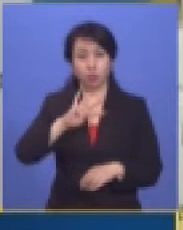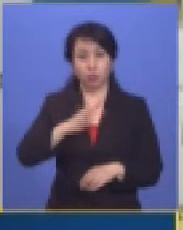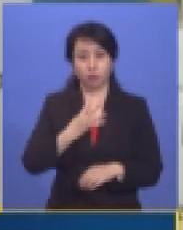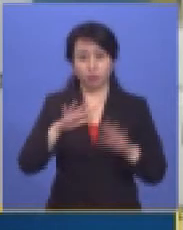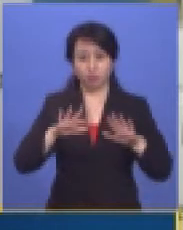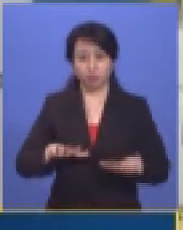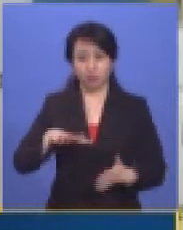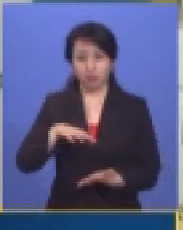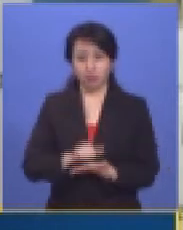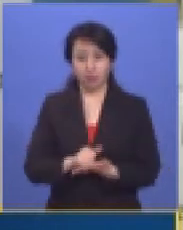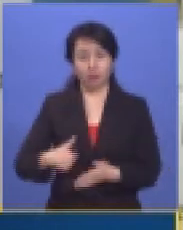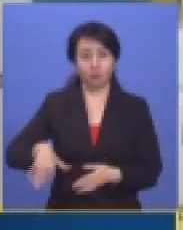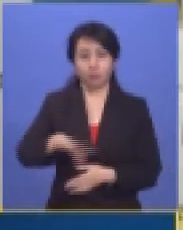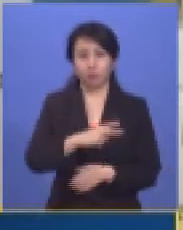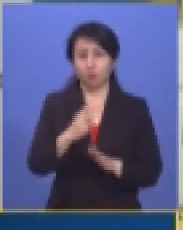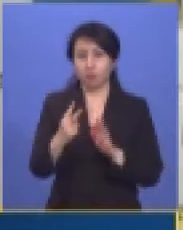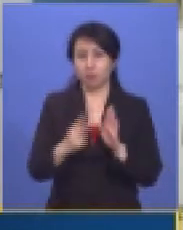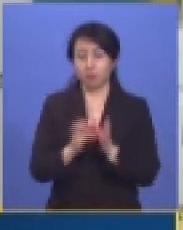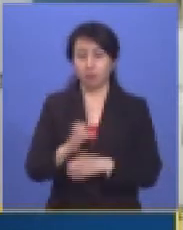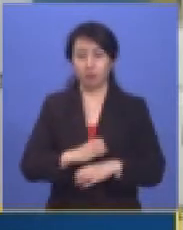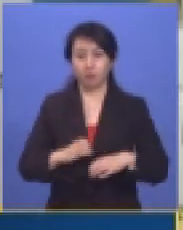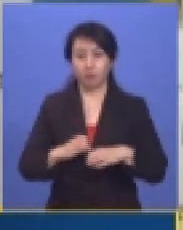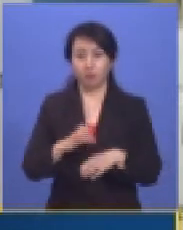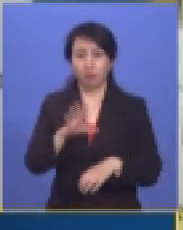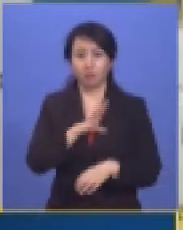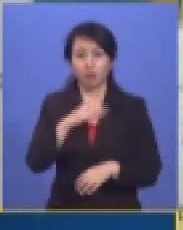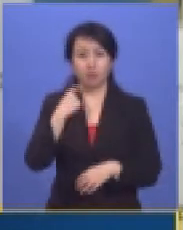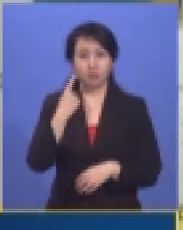место заняли среди 17 команд, где, как было сказано,